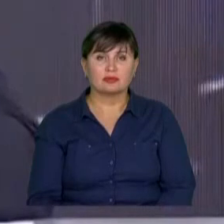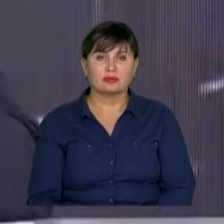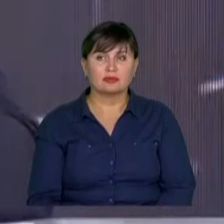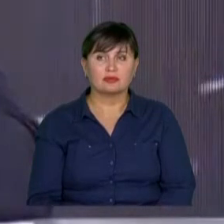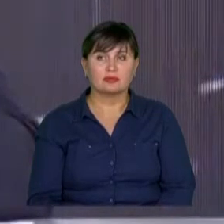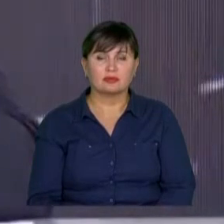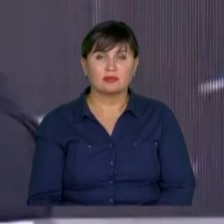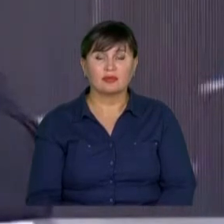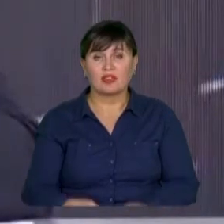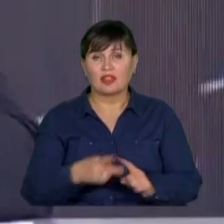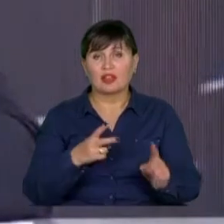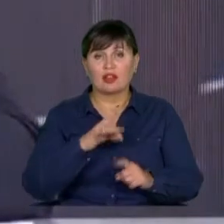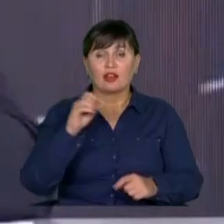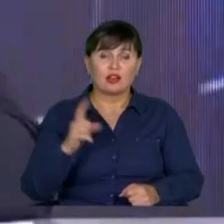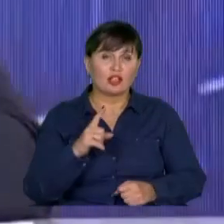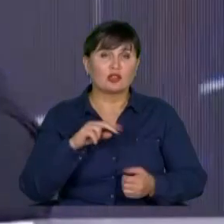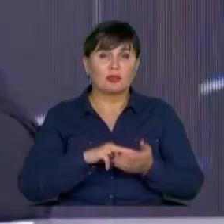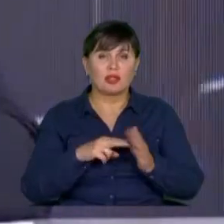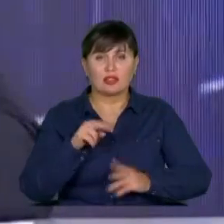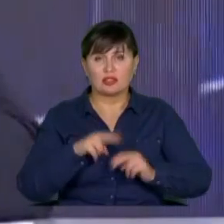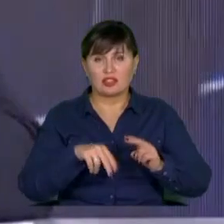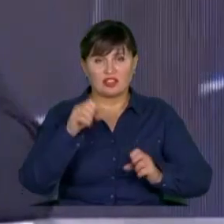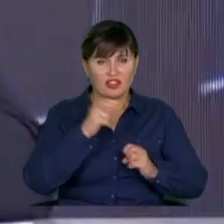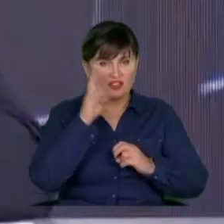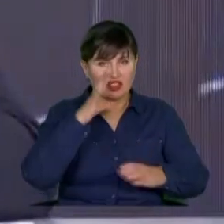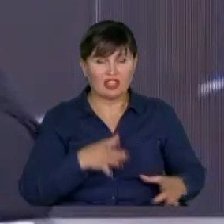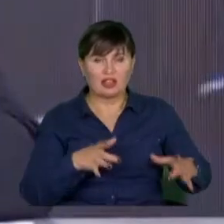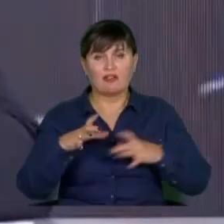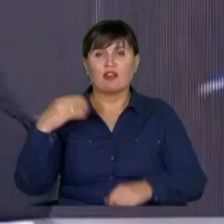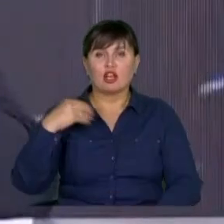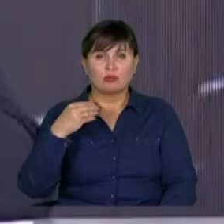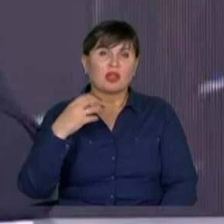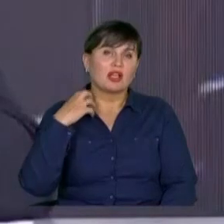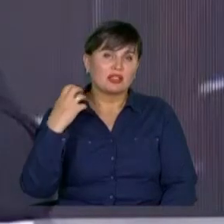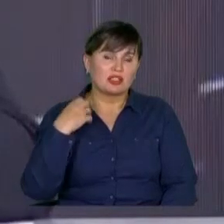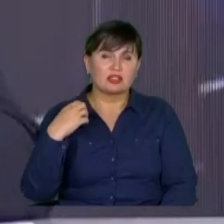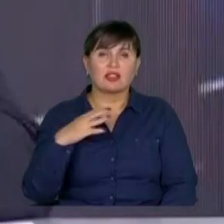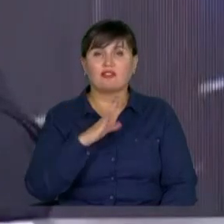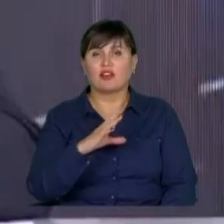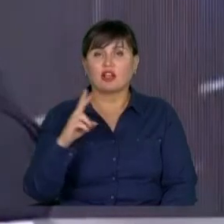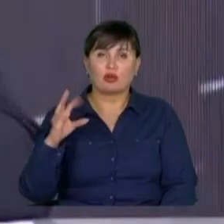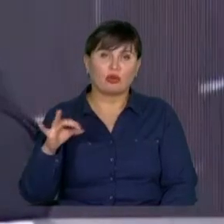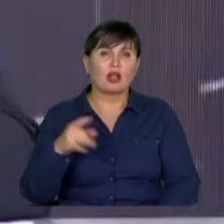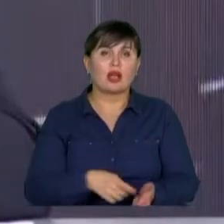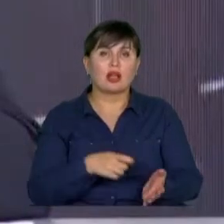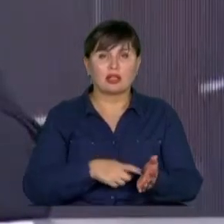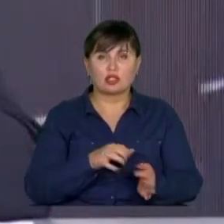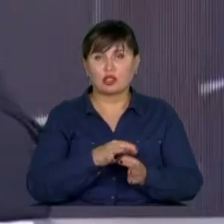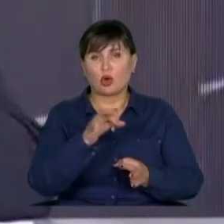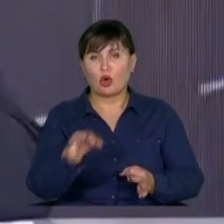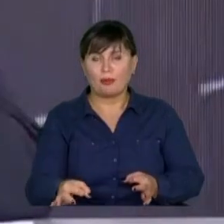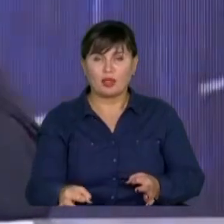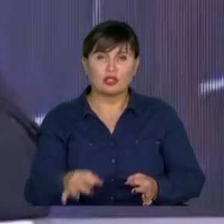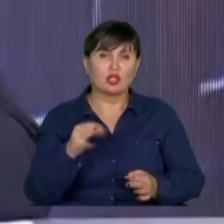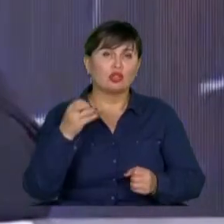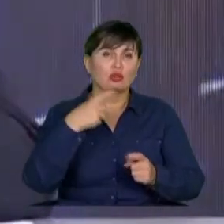На втором этапе планируется строительство 12 водохранилищ в Актюбинской, Кызылординской, Восточно-Казахстанской и Карагандинской областях.